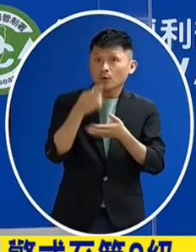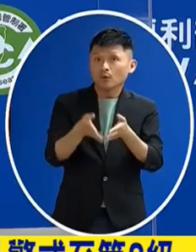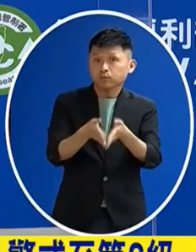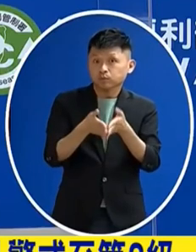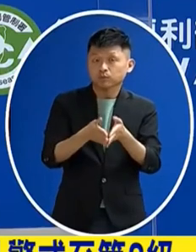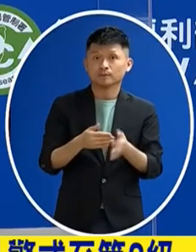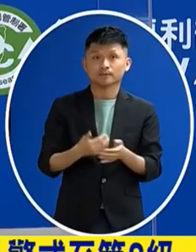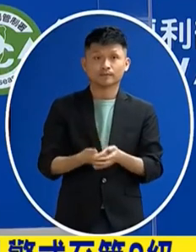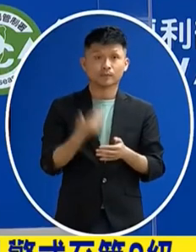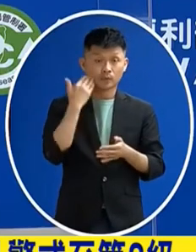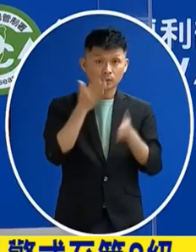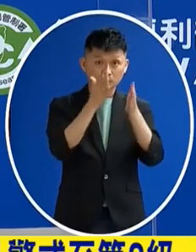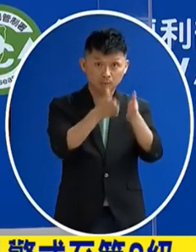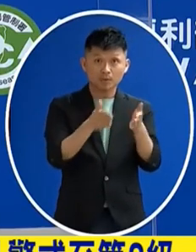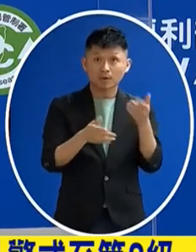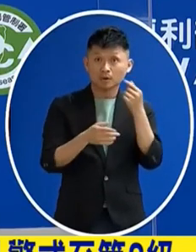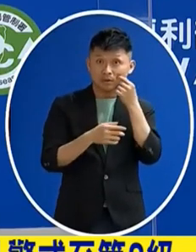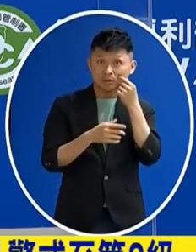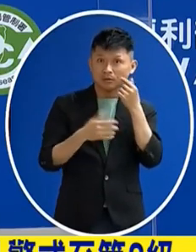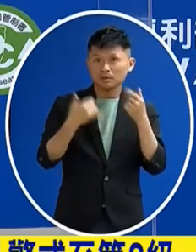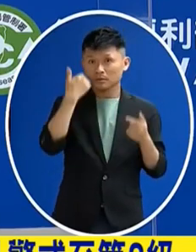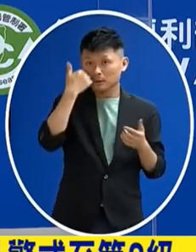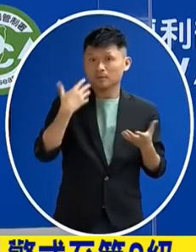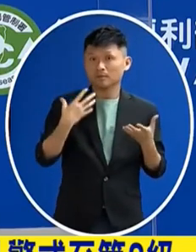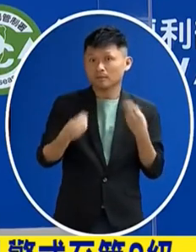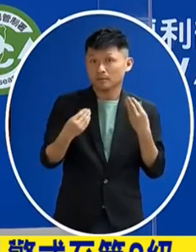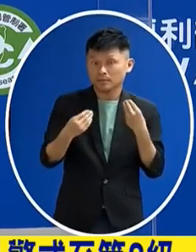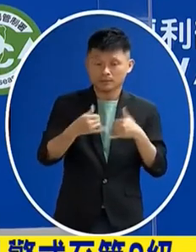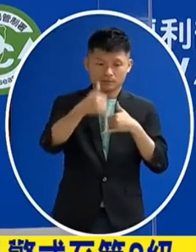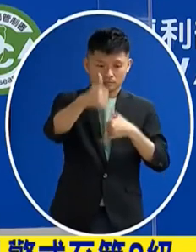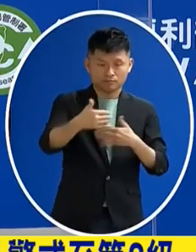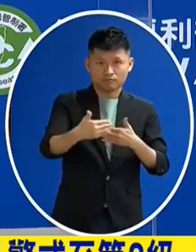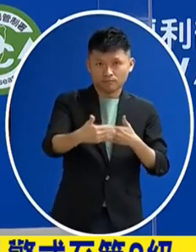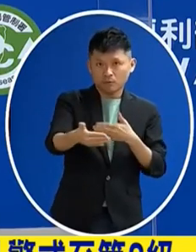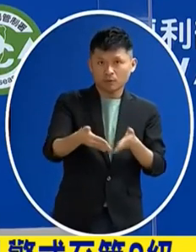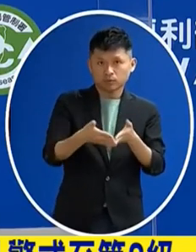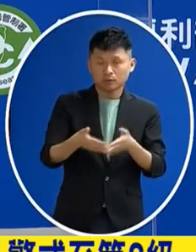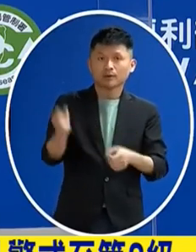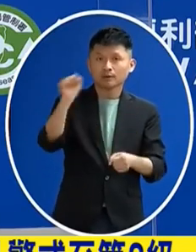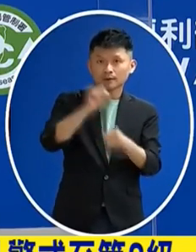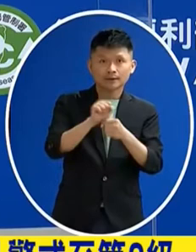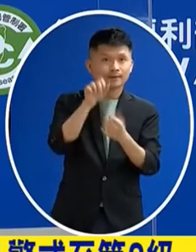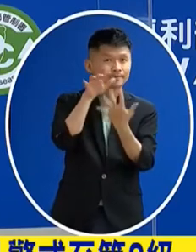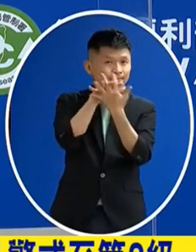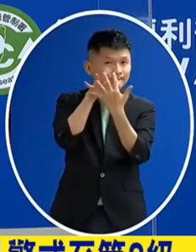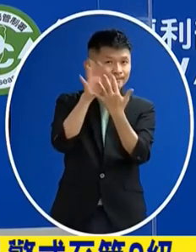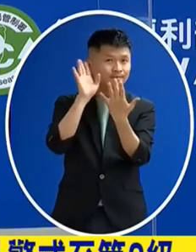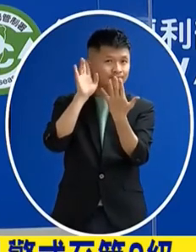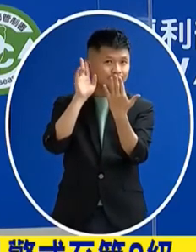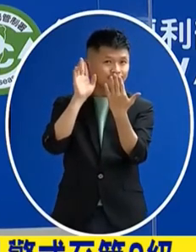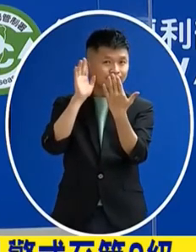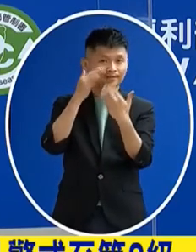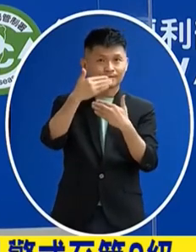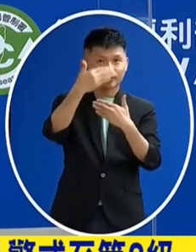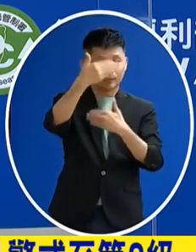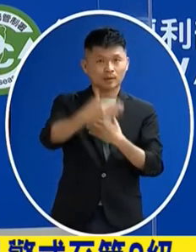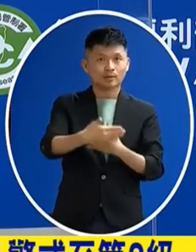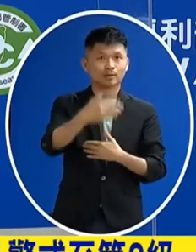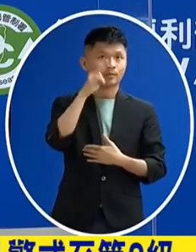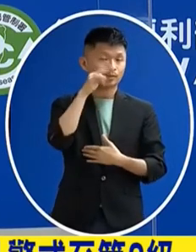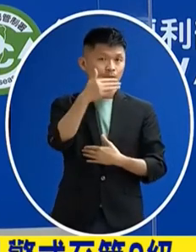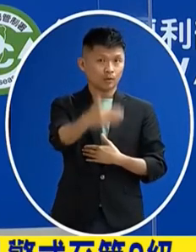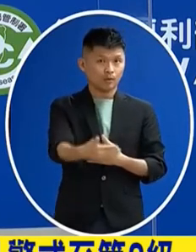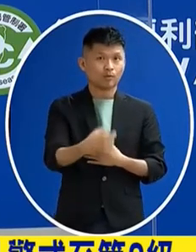非特定对象并桌共餐时需维持适当距离或使用隔板。那无法落实